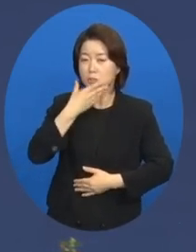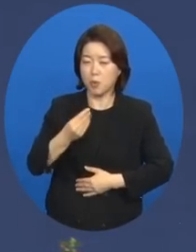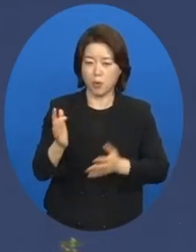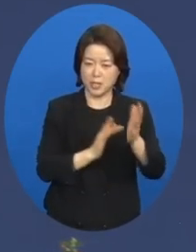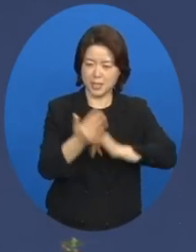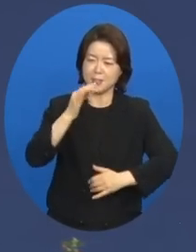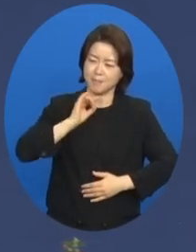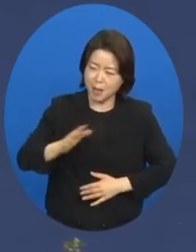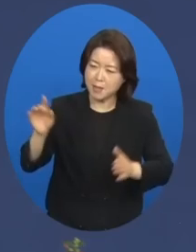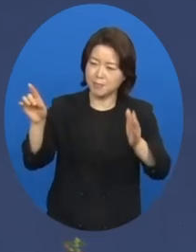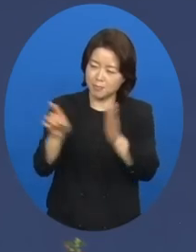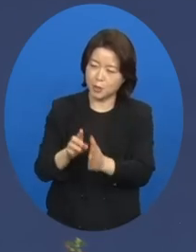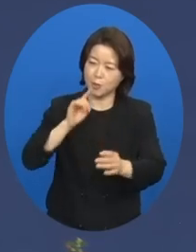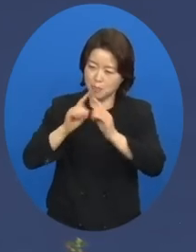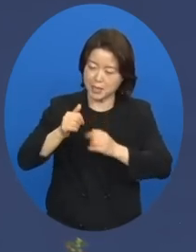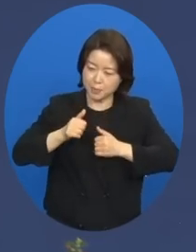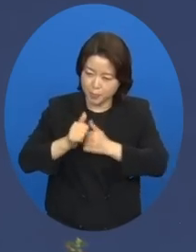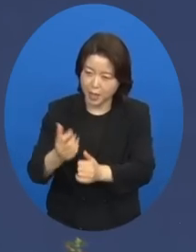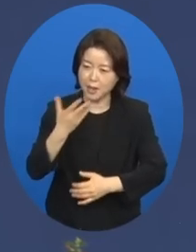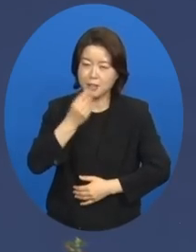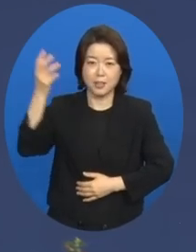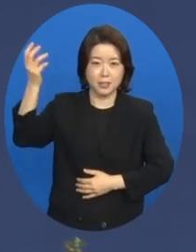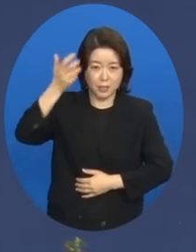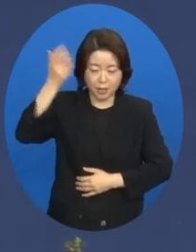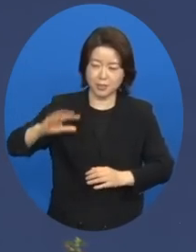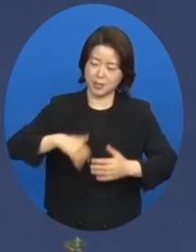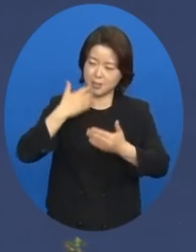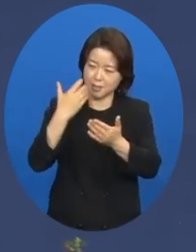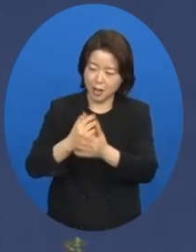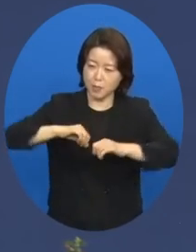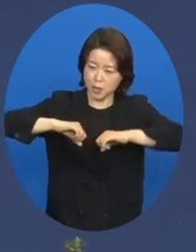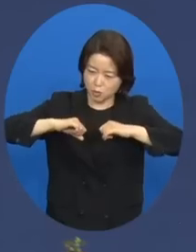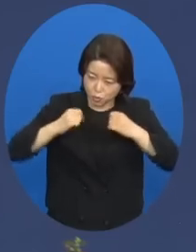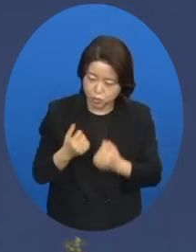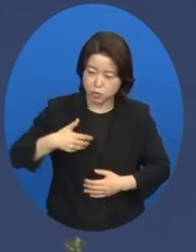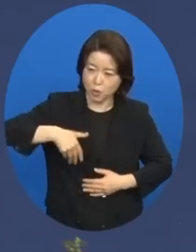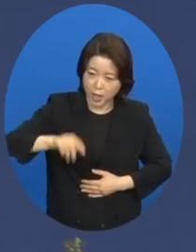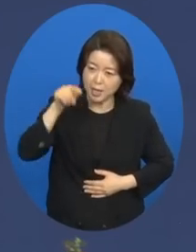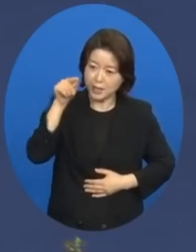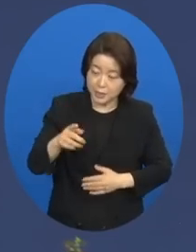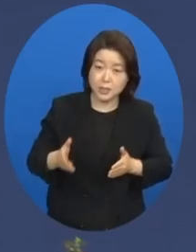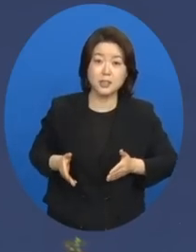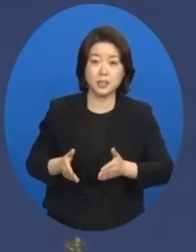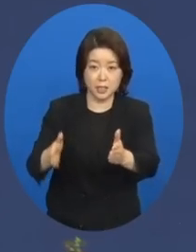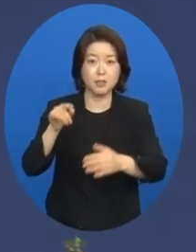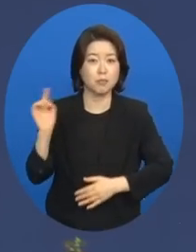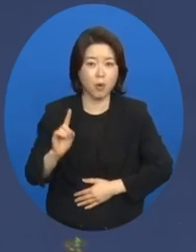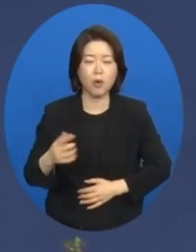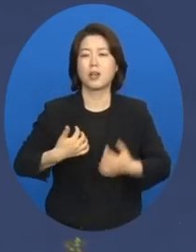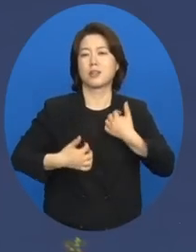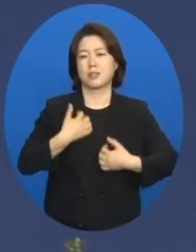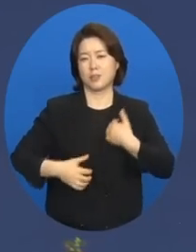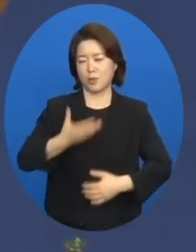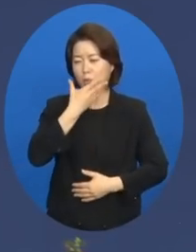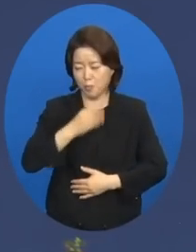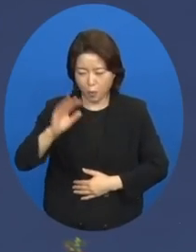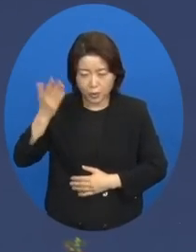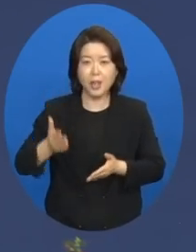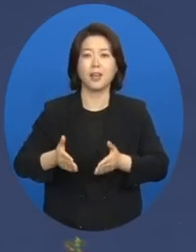믿고 말씀을 따라 성령의 감동으로 순종하여가는 그 길은 즐겁고 복된